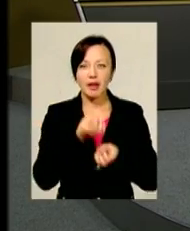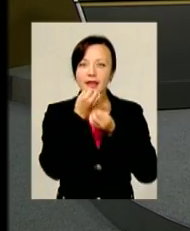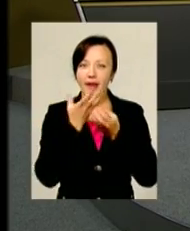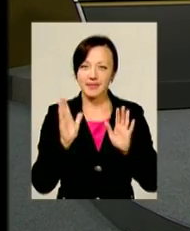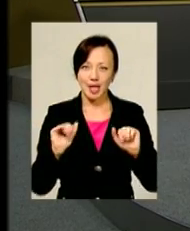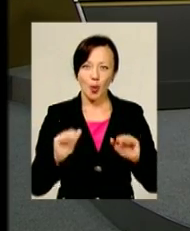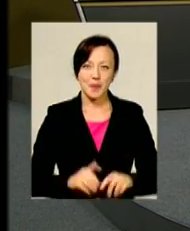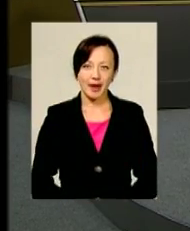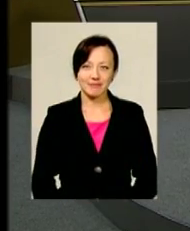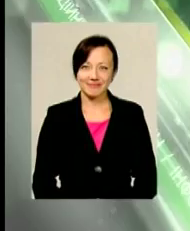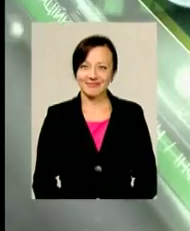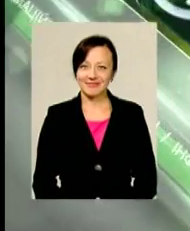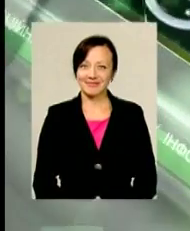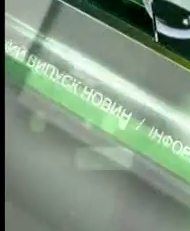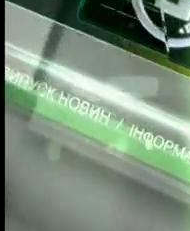добре!